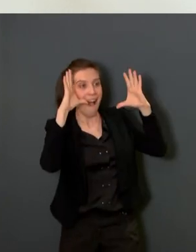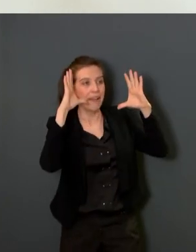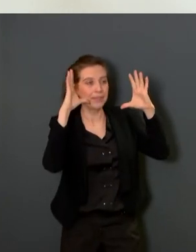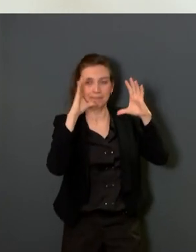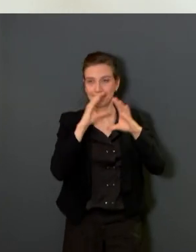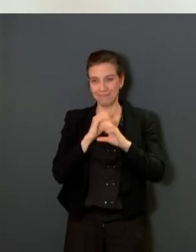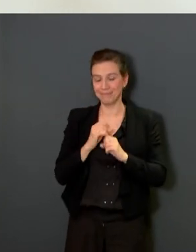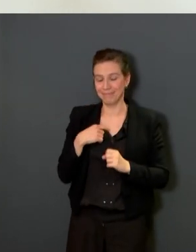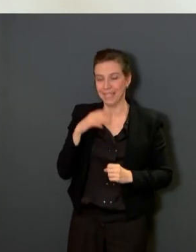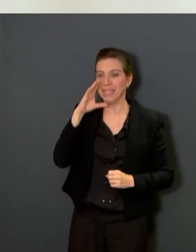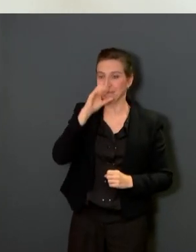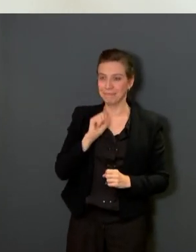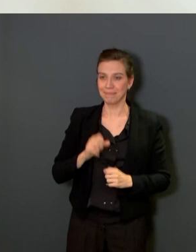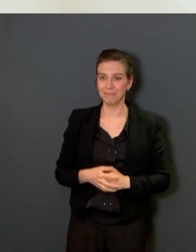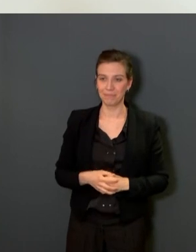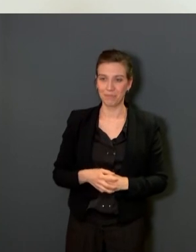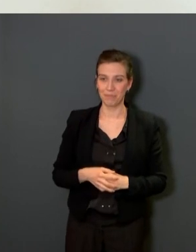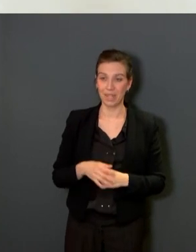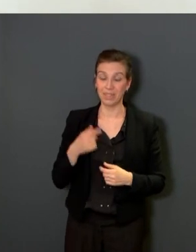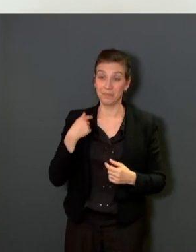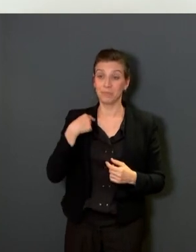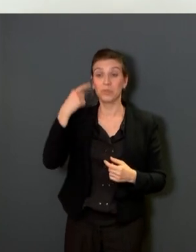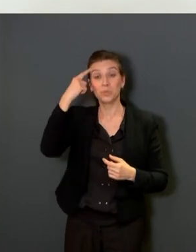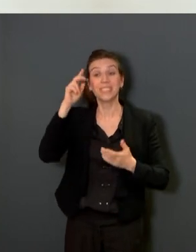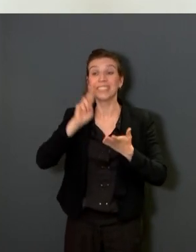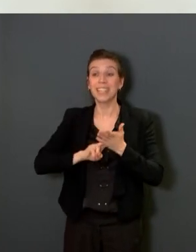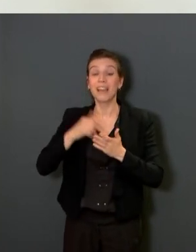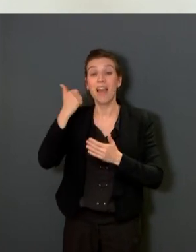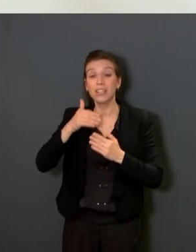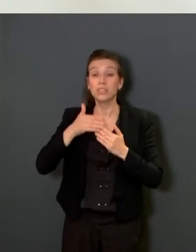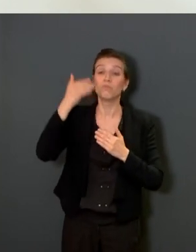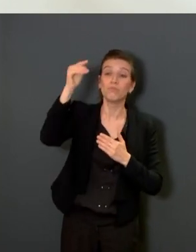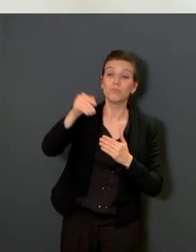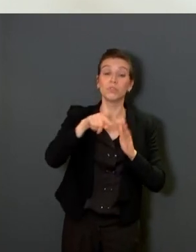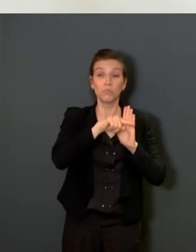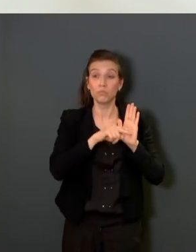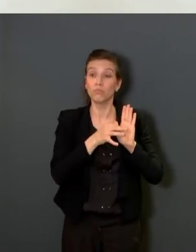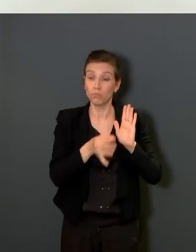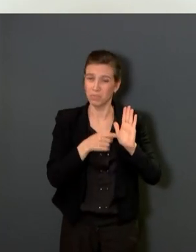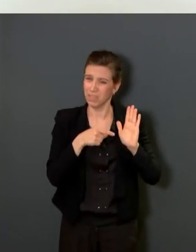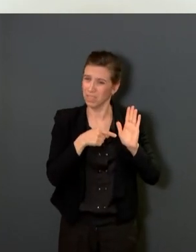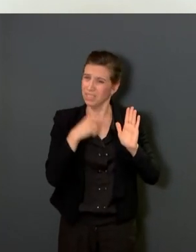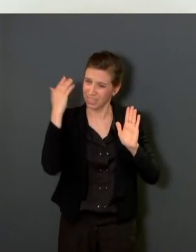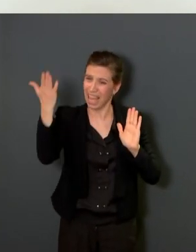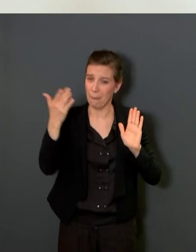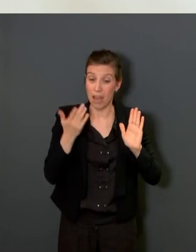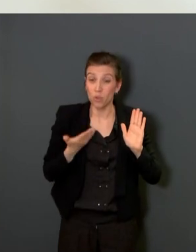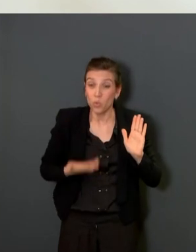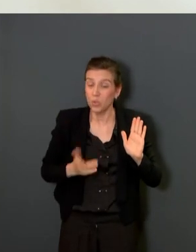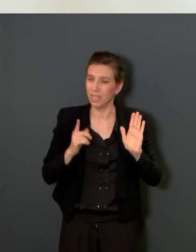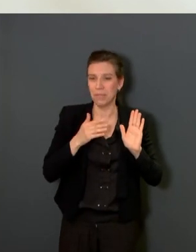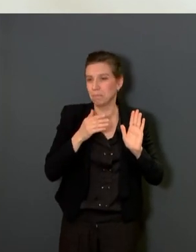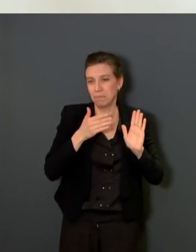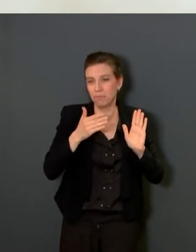we maatregelen zullen kunnen versoepelen, dat moment eraan komt, dat moment eigenlijk niet meer zo veraf